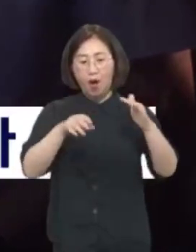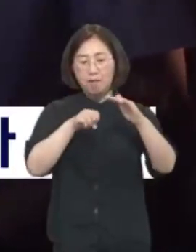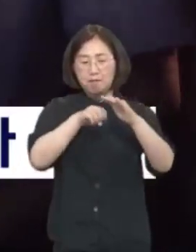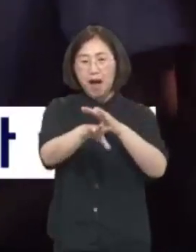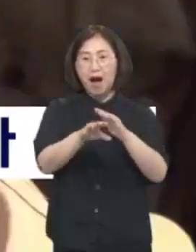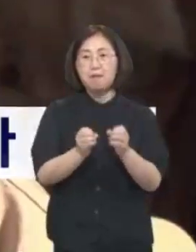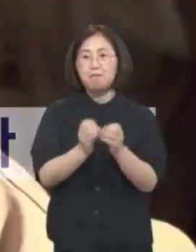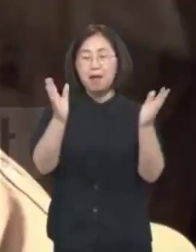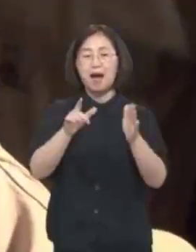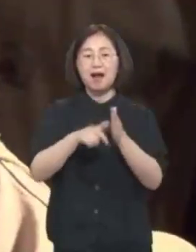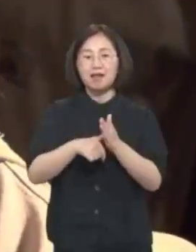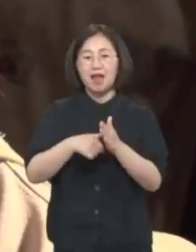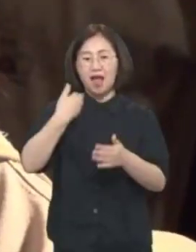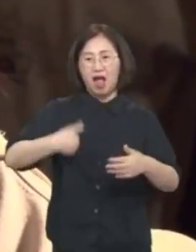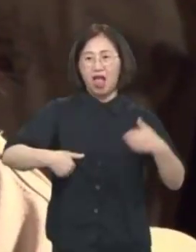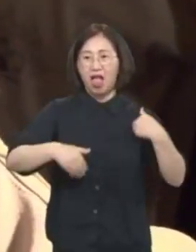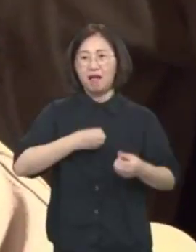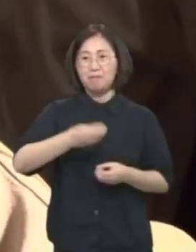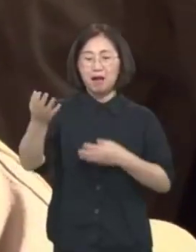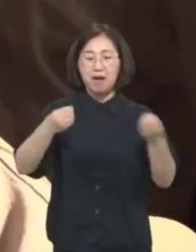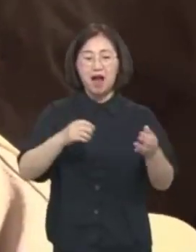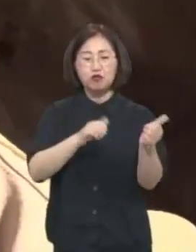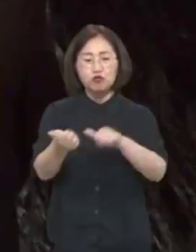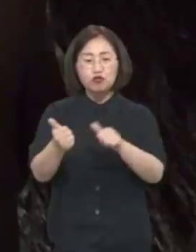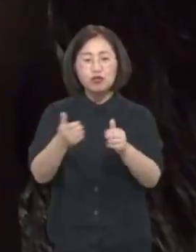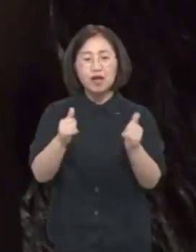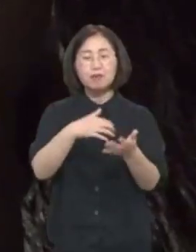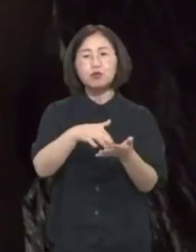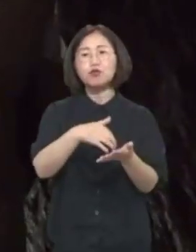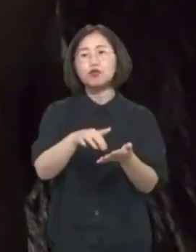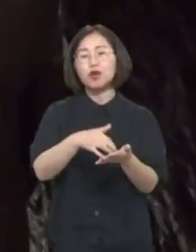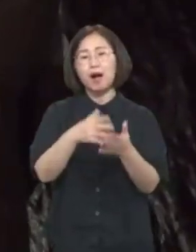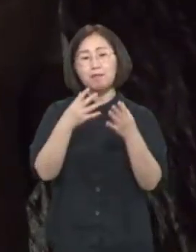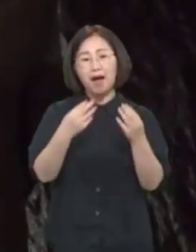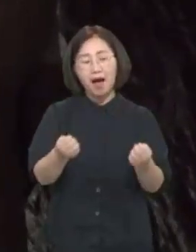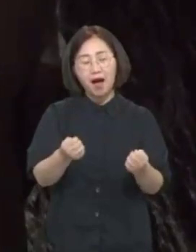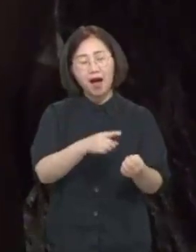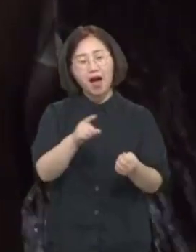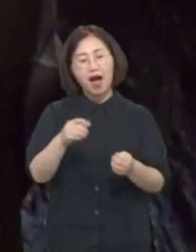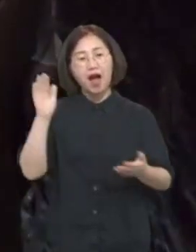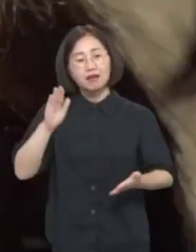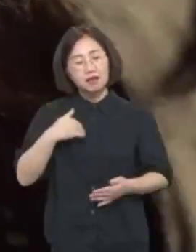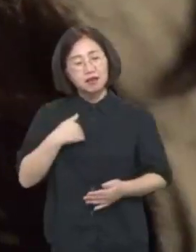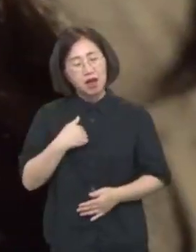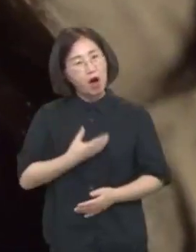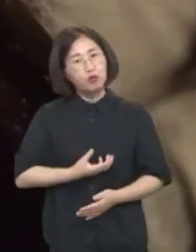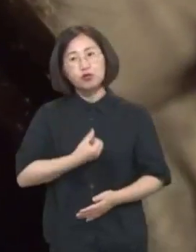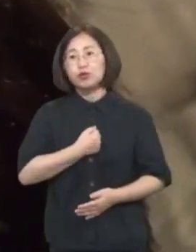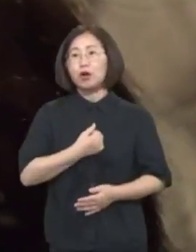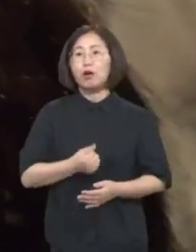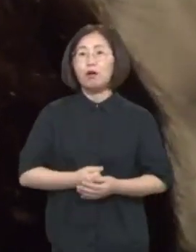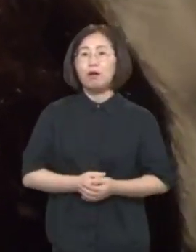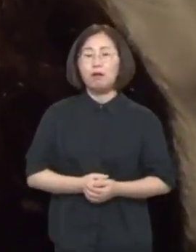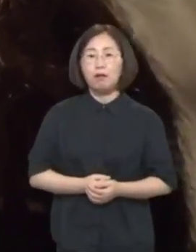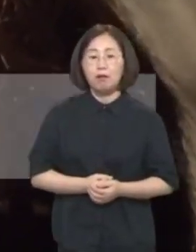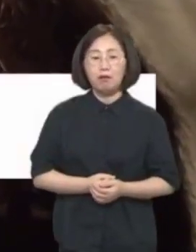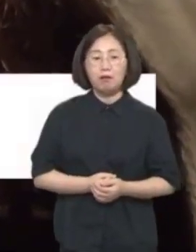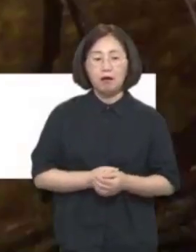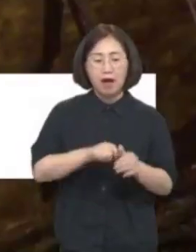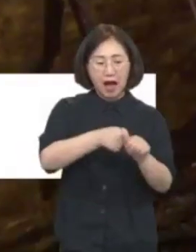몸이 찢겨나가 시신을 못 찾은 경우가 수도 없이 많다는 설명에 학생들은 먹먹하기만 합니다. 강제징용을